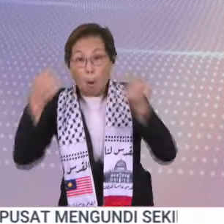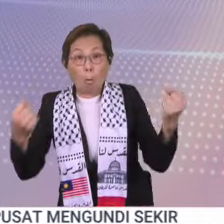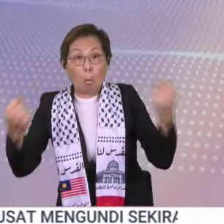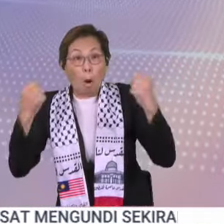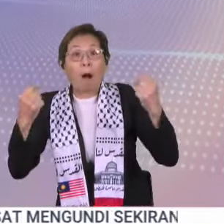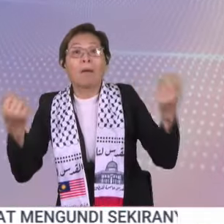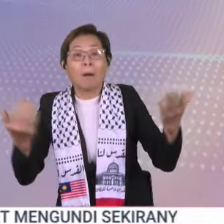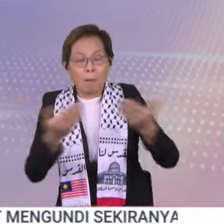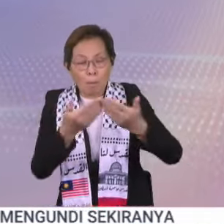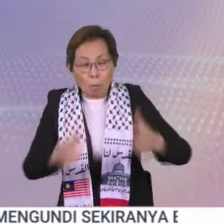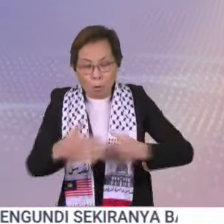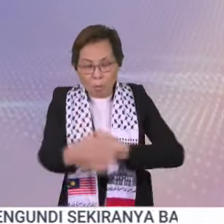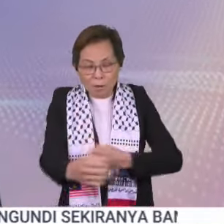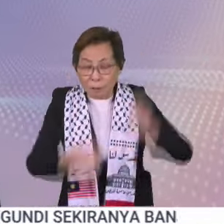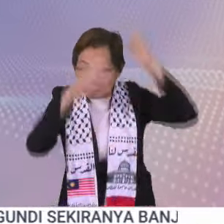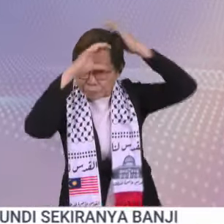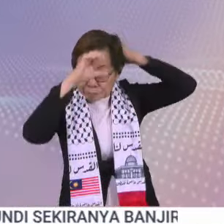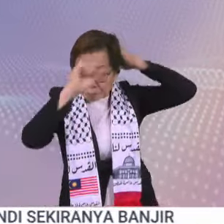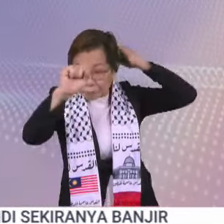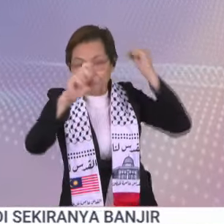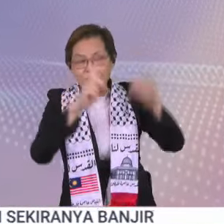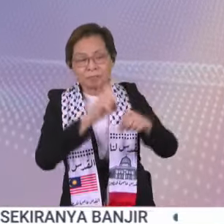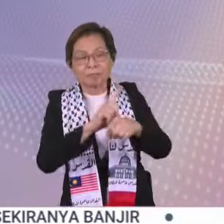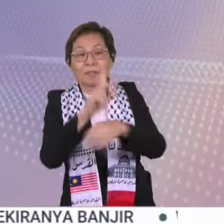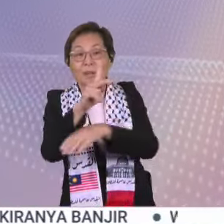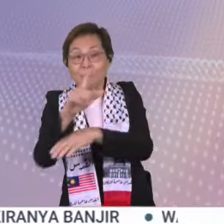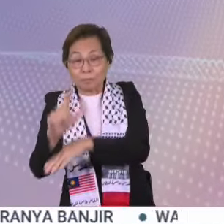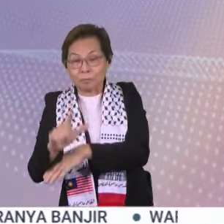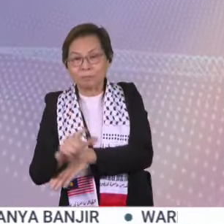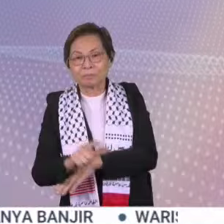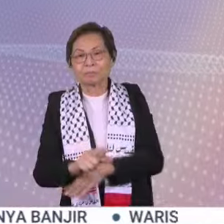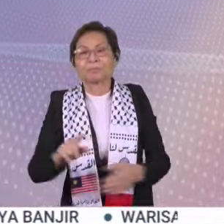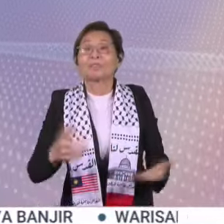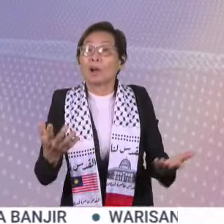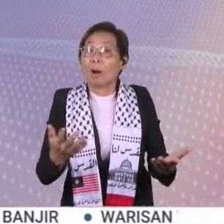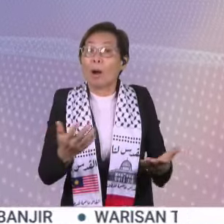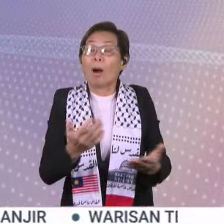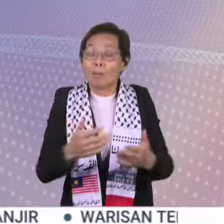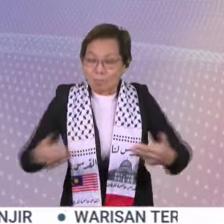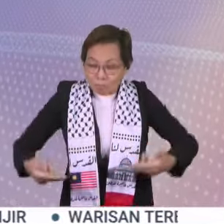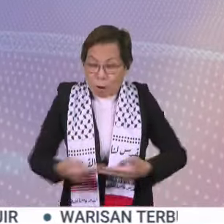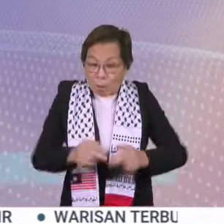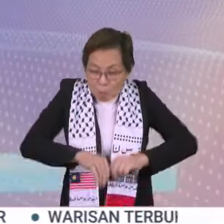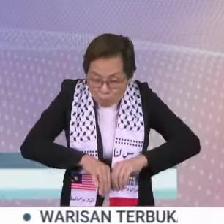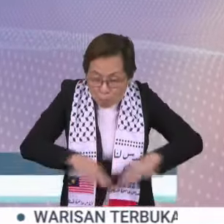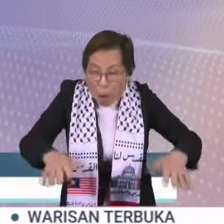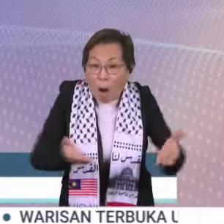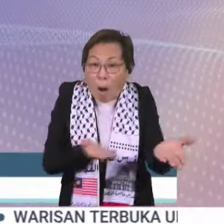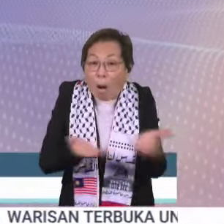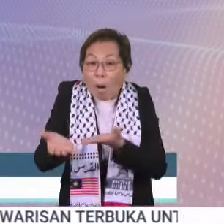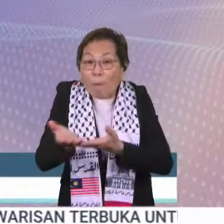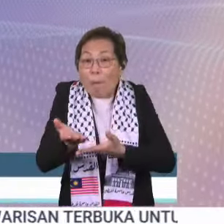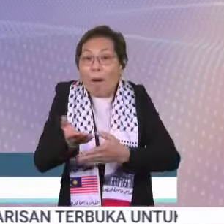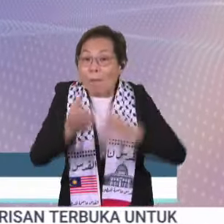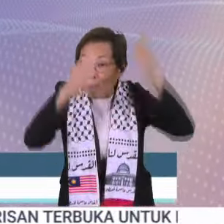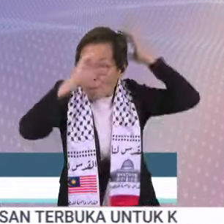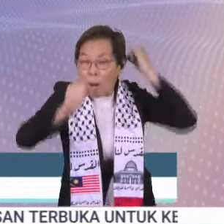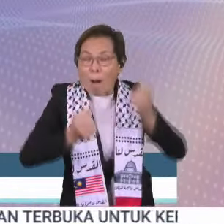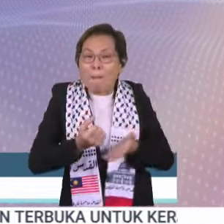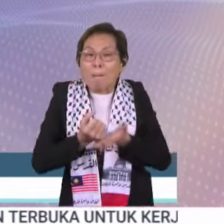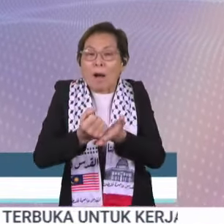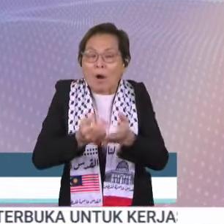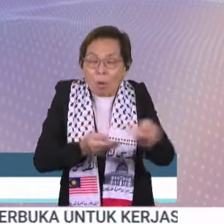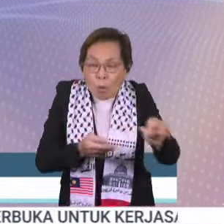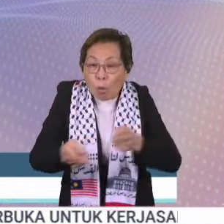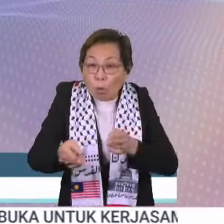kita pejabat konsulat kehormat Monaco di Kuala Lumpur penubuhan itu dapat memperluas perkhidmatan konsulat seperti membantu urusan am dan